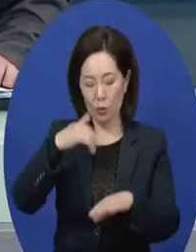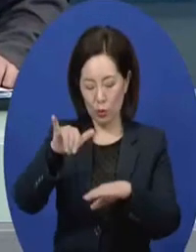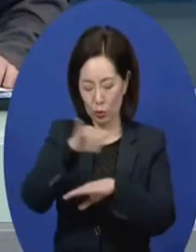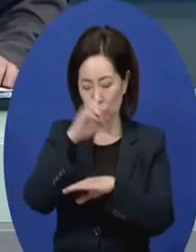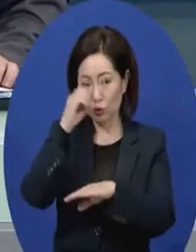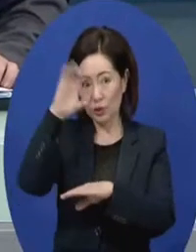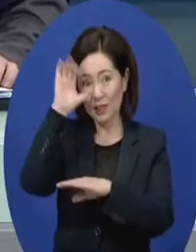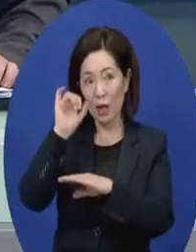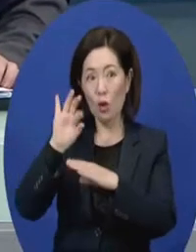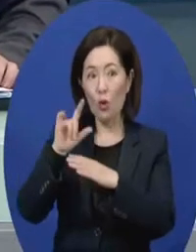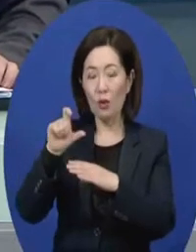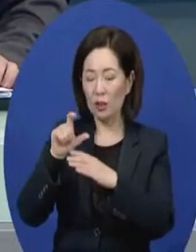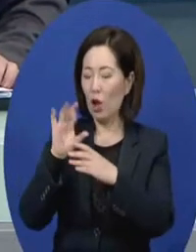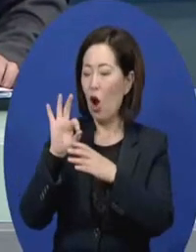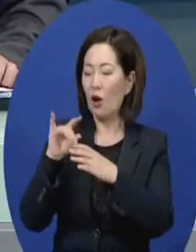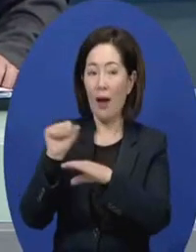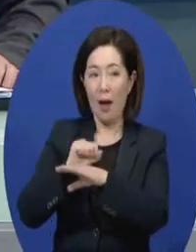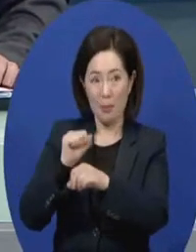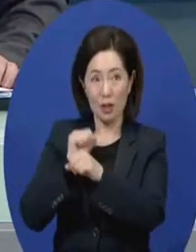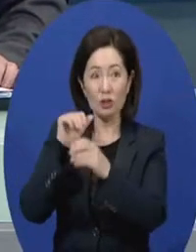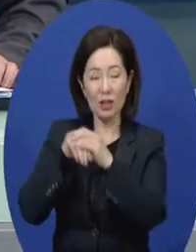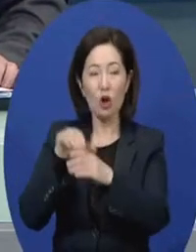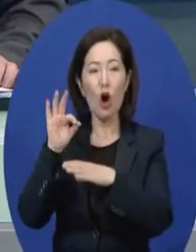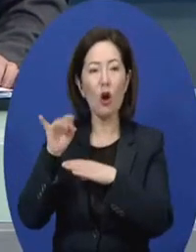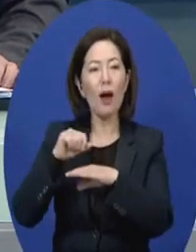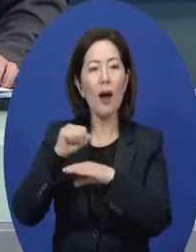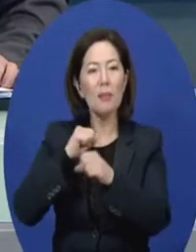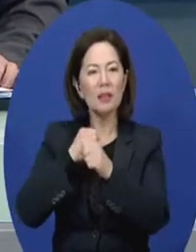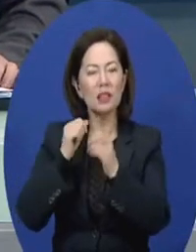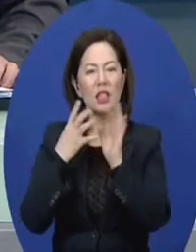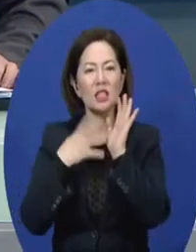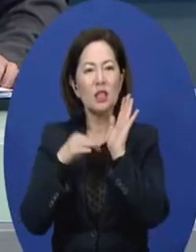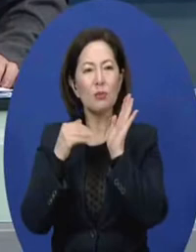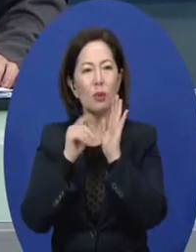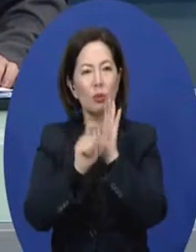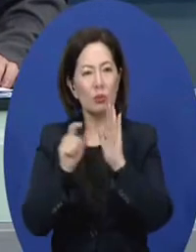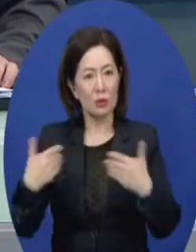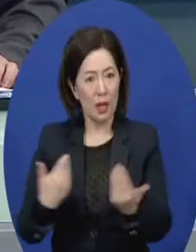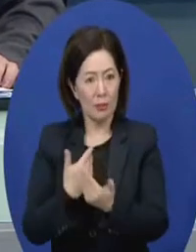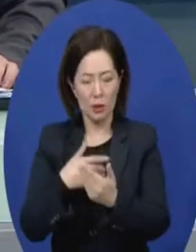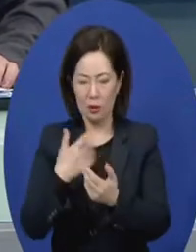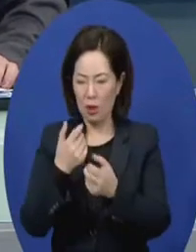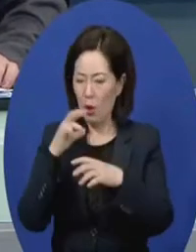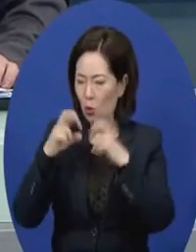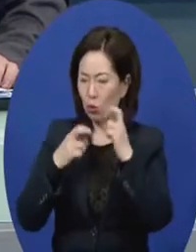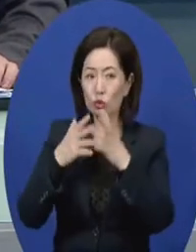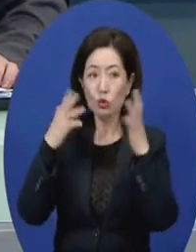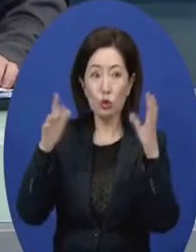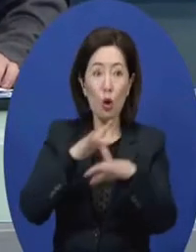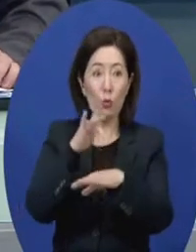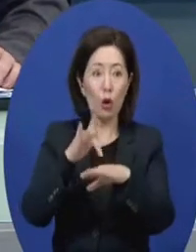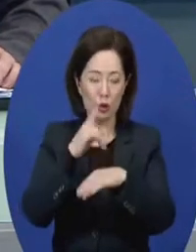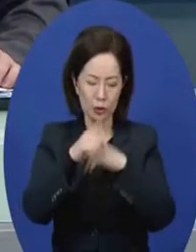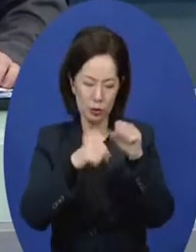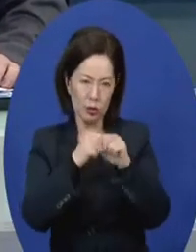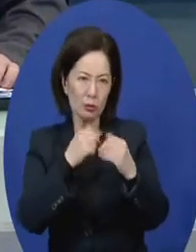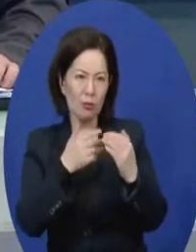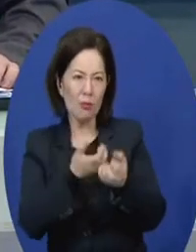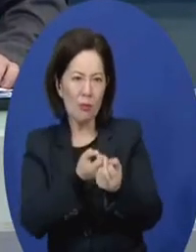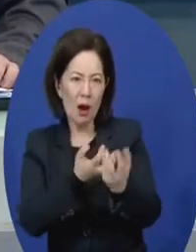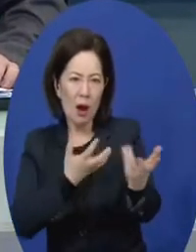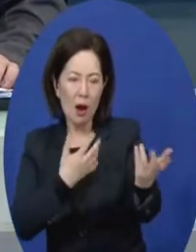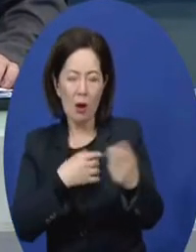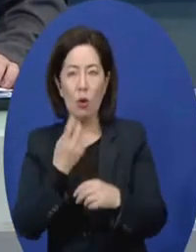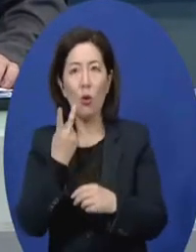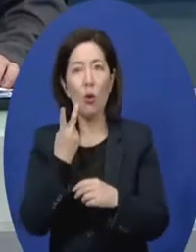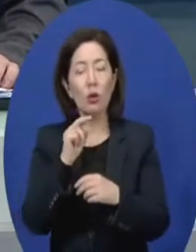Монгол улсын ерөнхий сайд оюун өрөөнд Орхон аймагт ажиллаа. Орхон аймаг 90 гаруй мянган хүн амтай ажил төрлийн томоохон хоттой. Хүн амын жилийн дундаж өсөлт